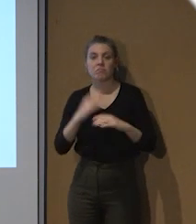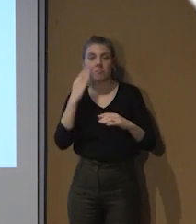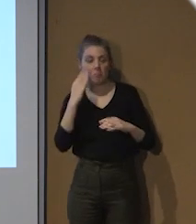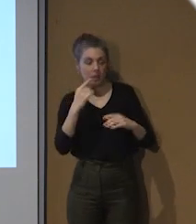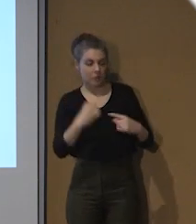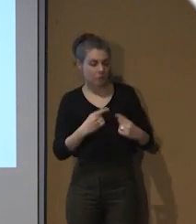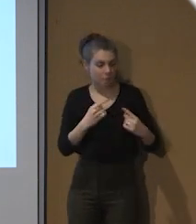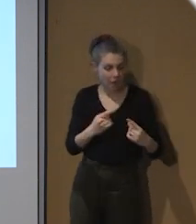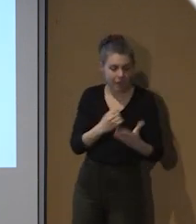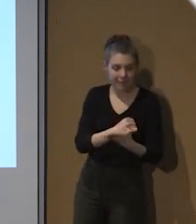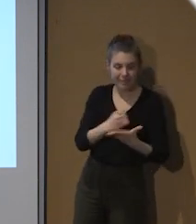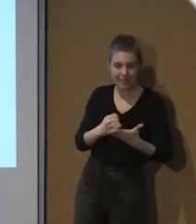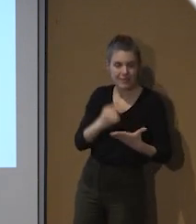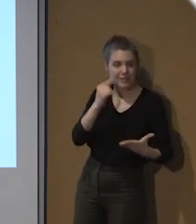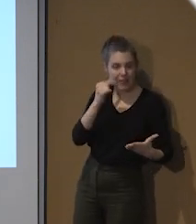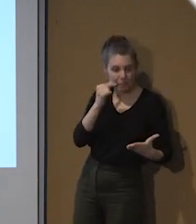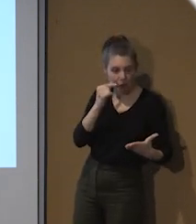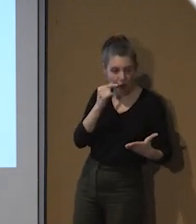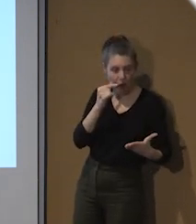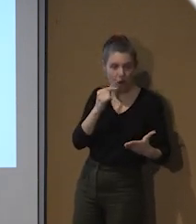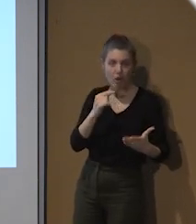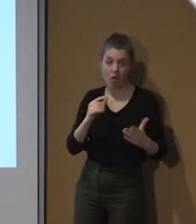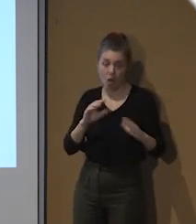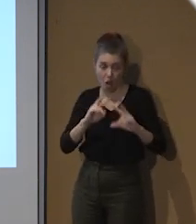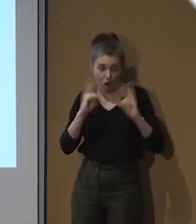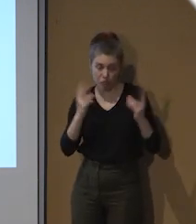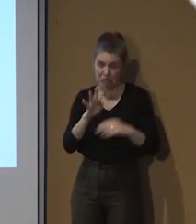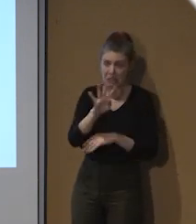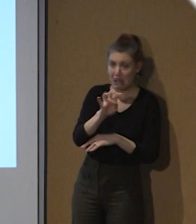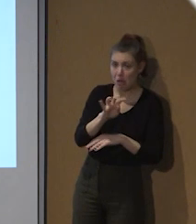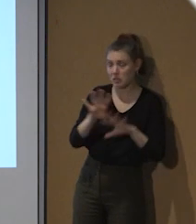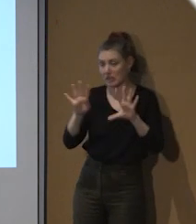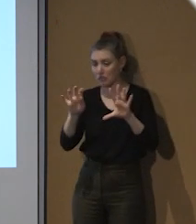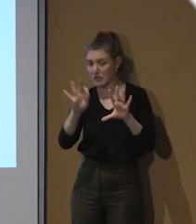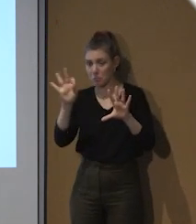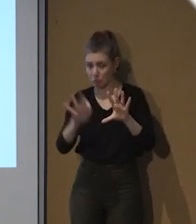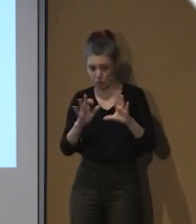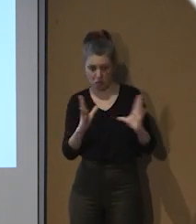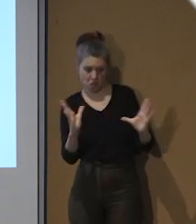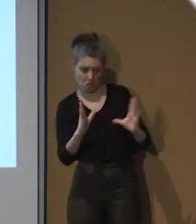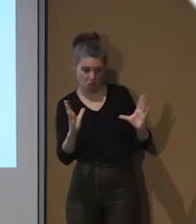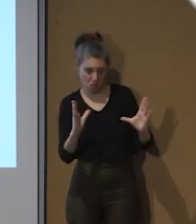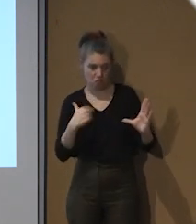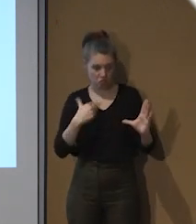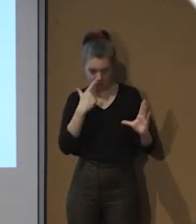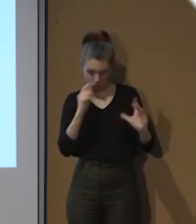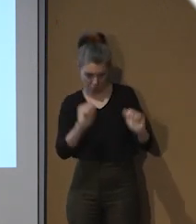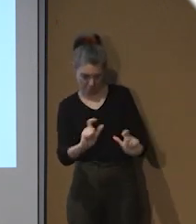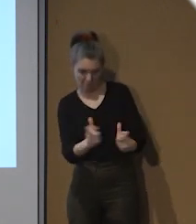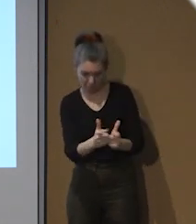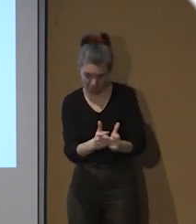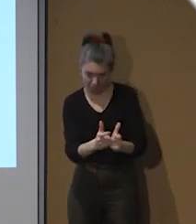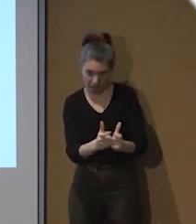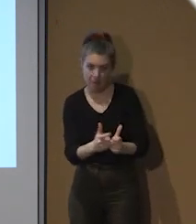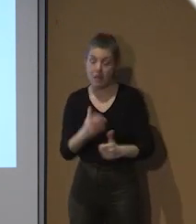tout venant, elle est nulle. Dans 40 à 90%, on peut dépister quelque chose. Donc 40%, ce n'est pas grand-chose. Mais par contre, si